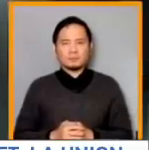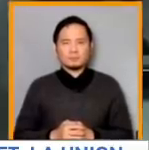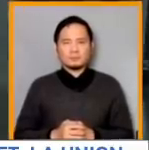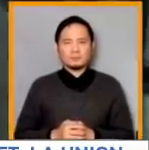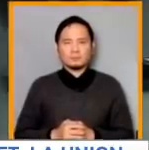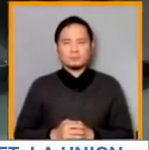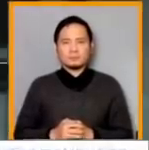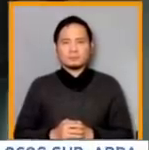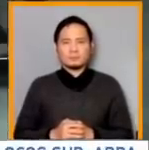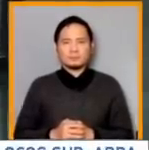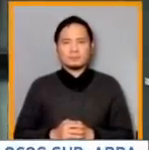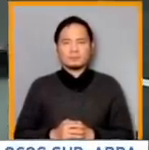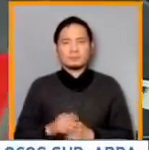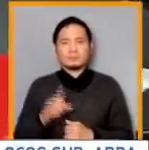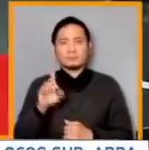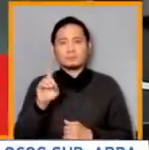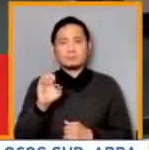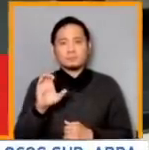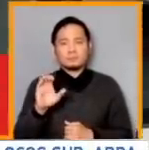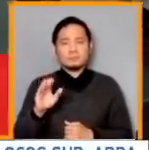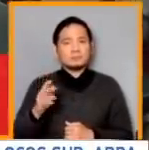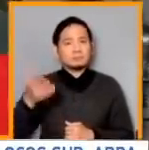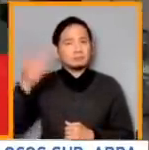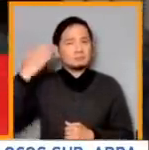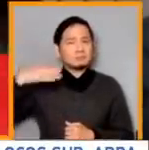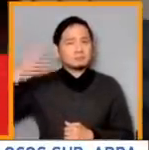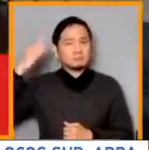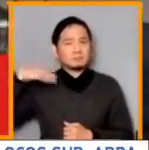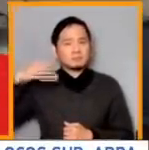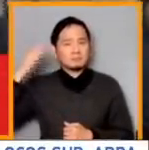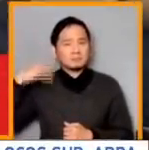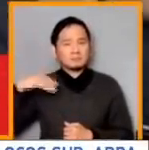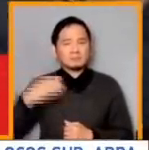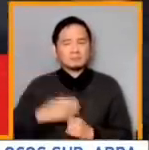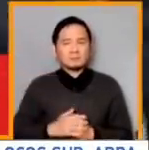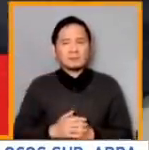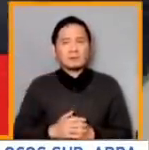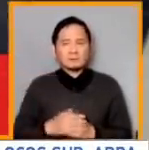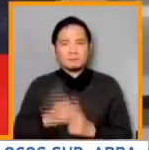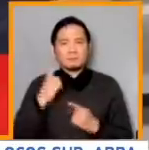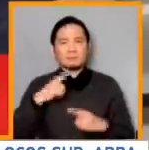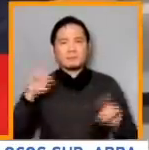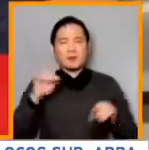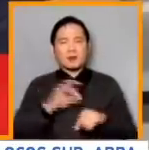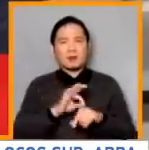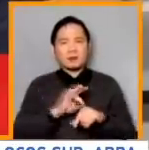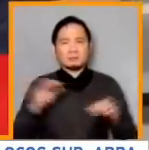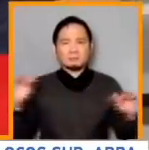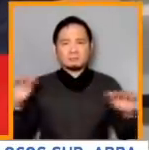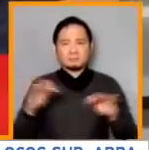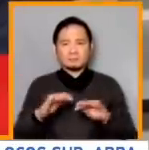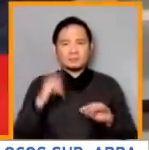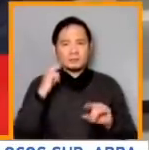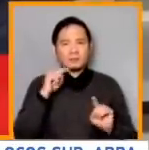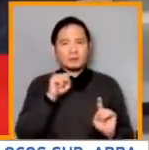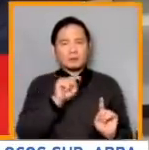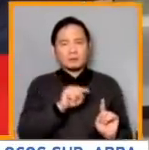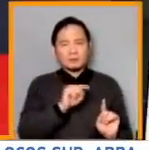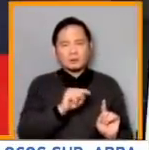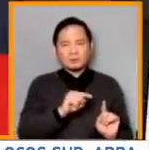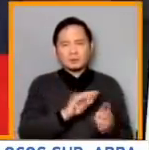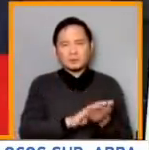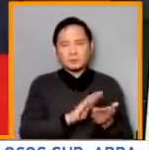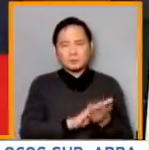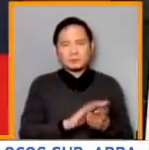Disyembre noong nakarang taon na magsimula magkaroon ng face-to-face classes ang pamantasan ng lungsod ng Maynila. Pero para lamang yan sa mga senior